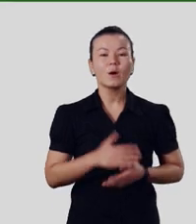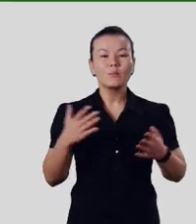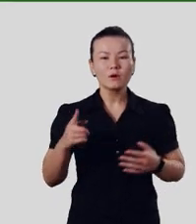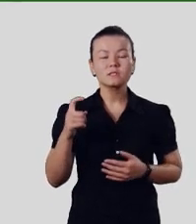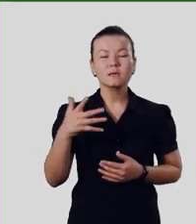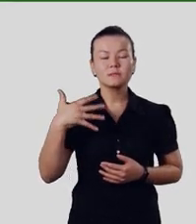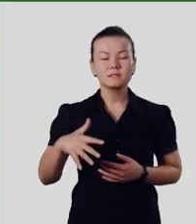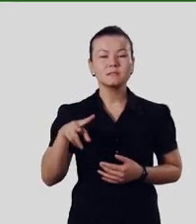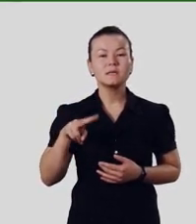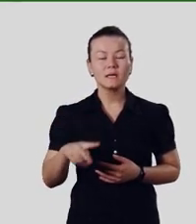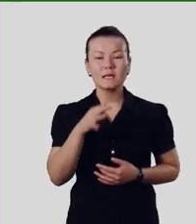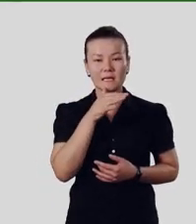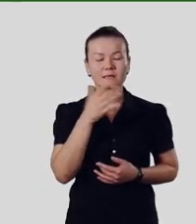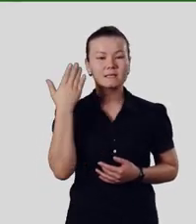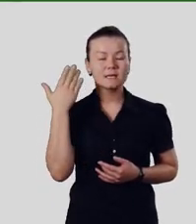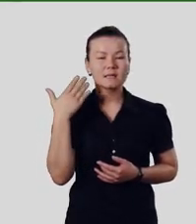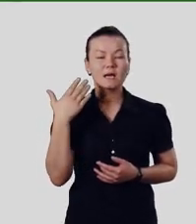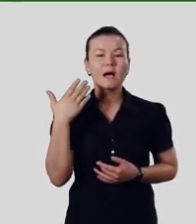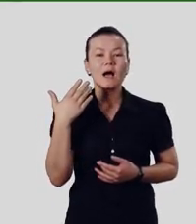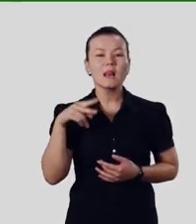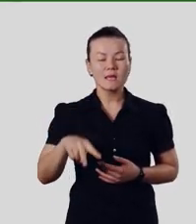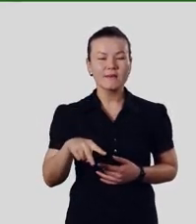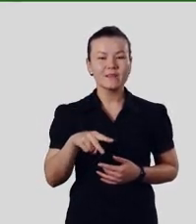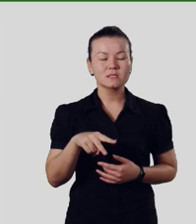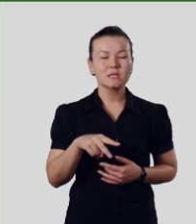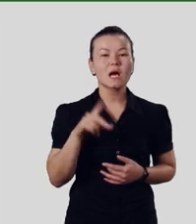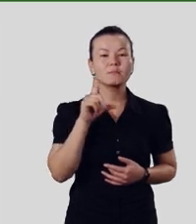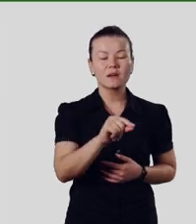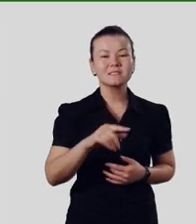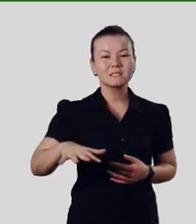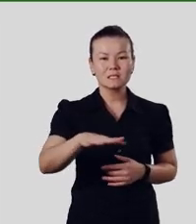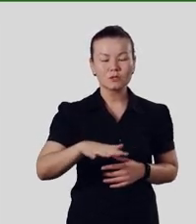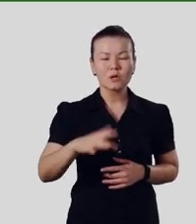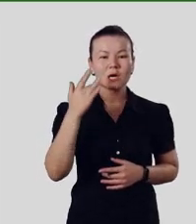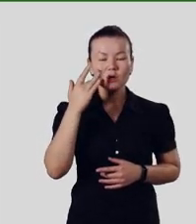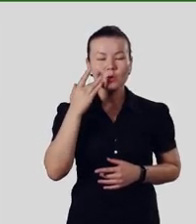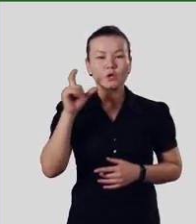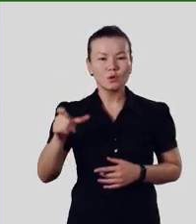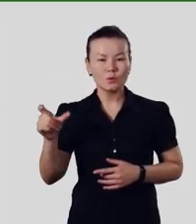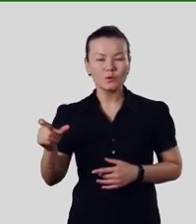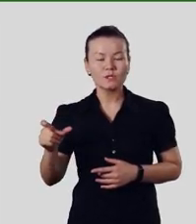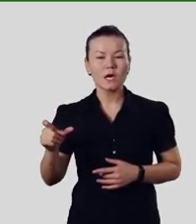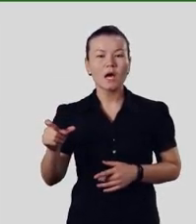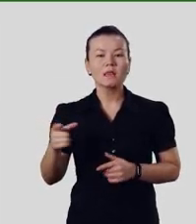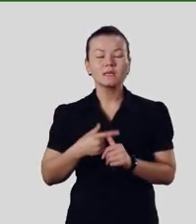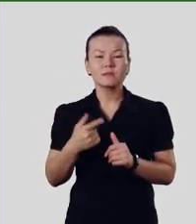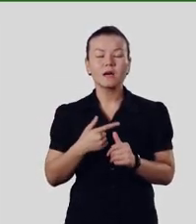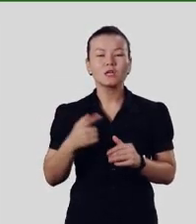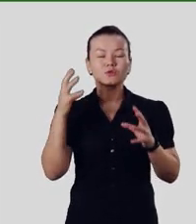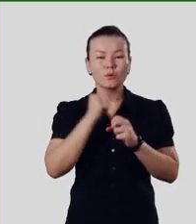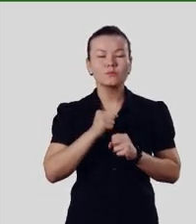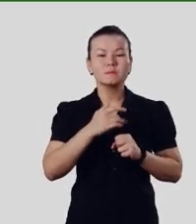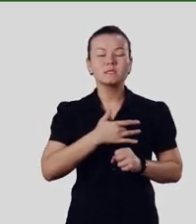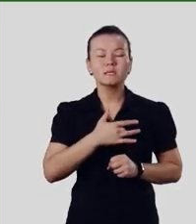Более 150 лет назад Ливингстон отправился на территории, которую люди западного мира называли темным сердцем